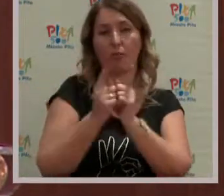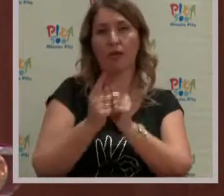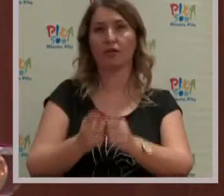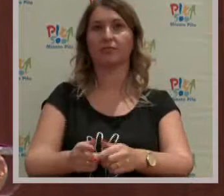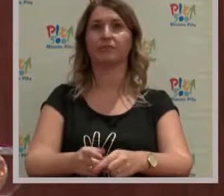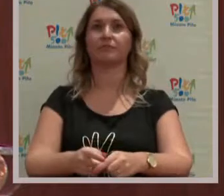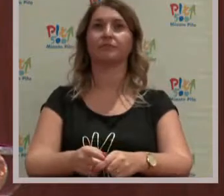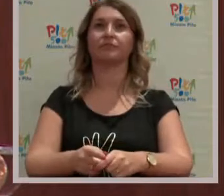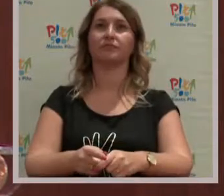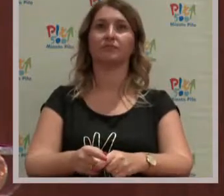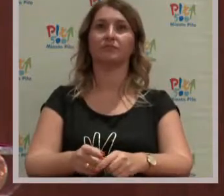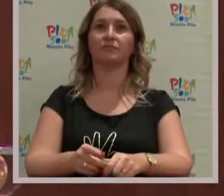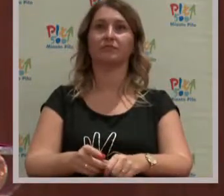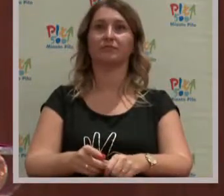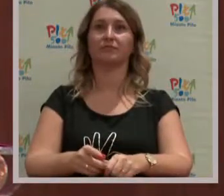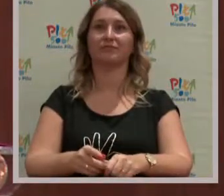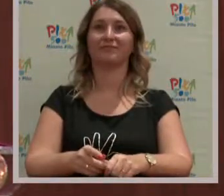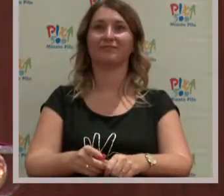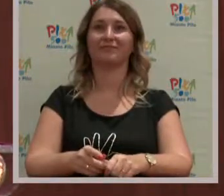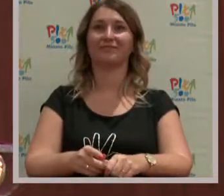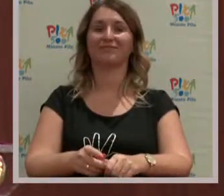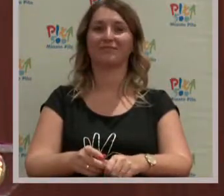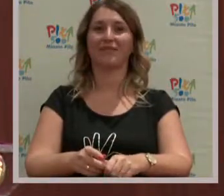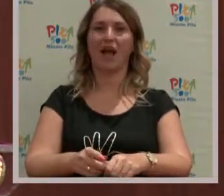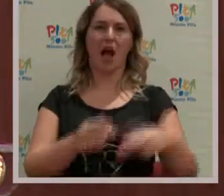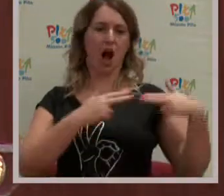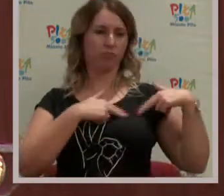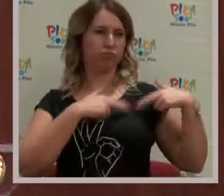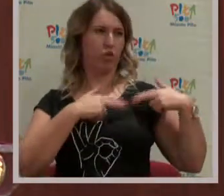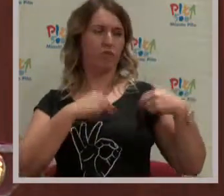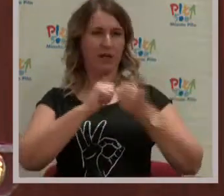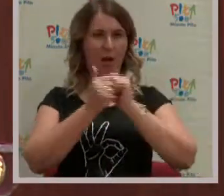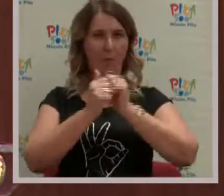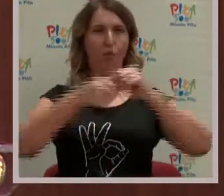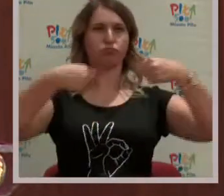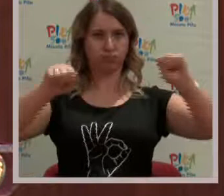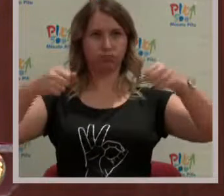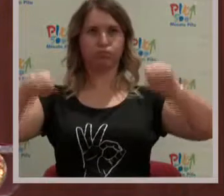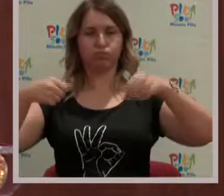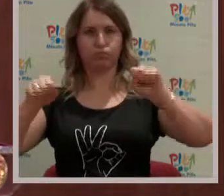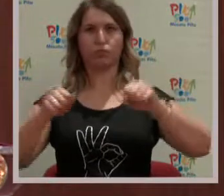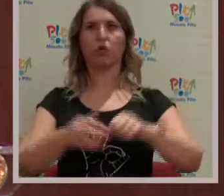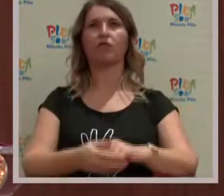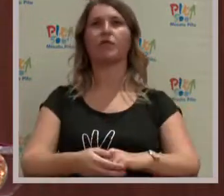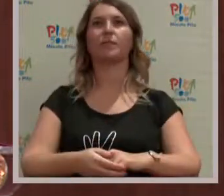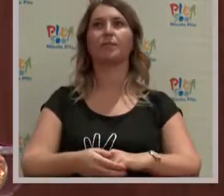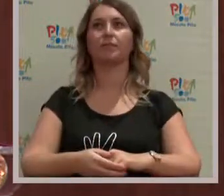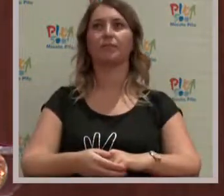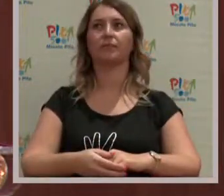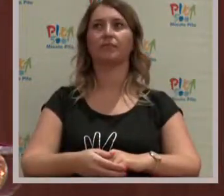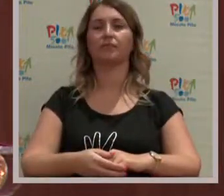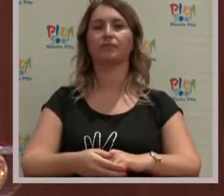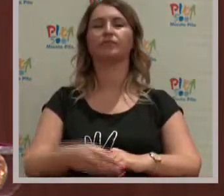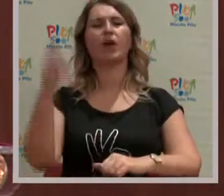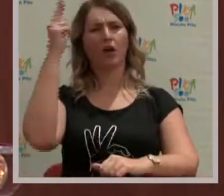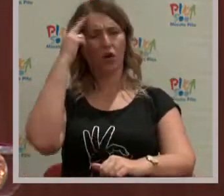Główna Komisja Sportu Żużlowego podchodzi bardzo rozsądnie do